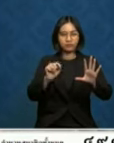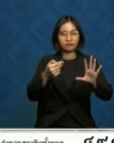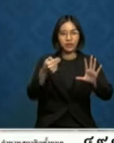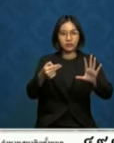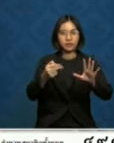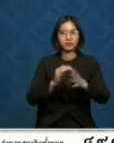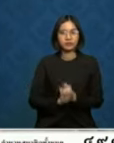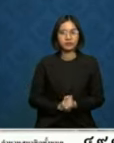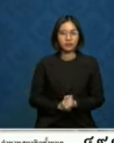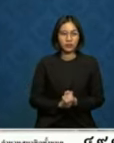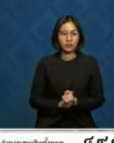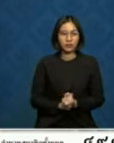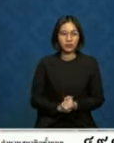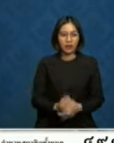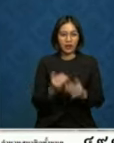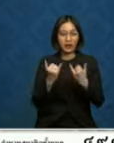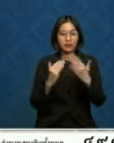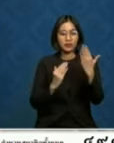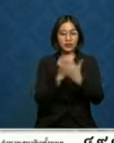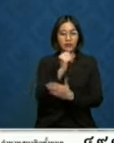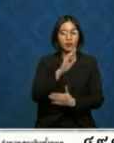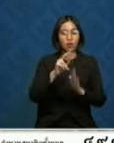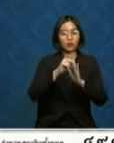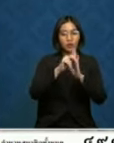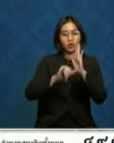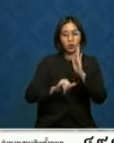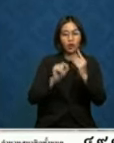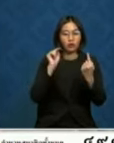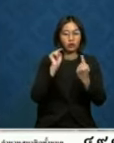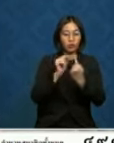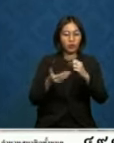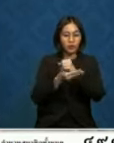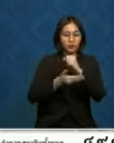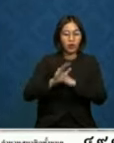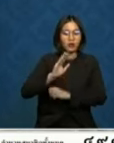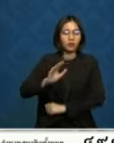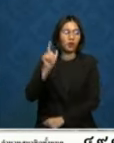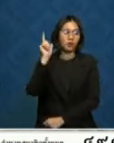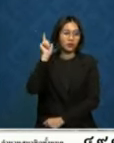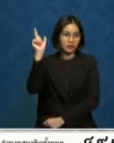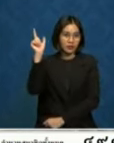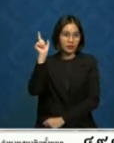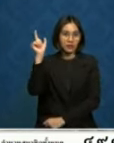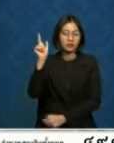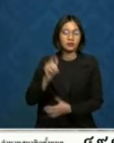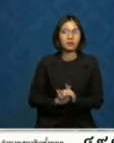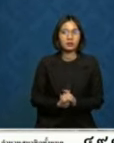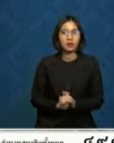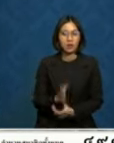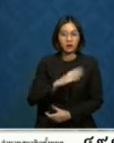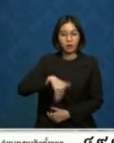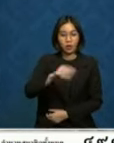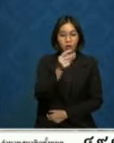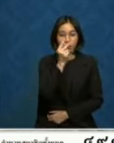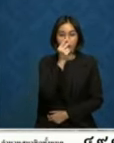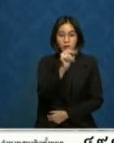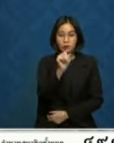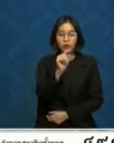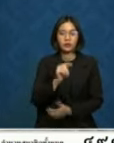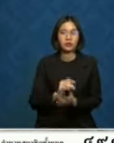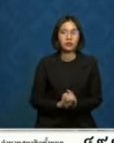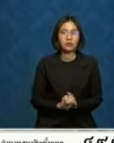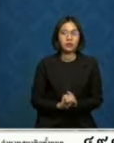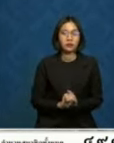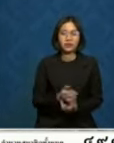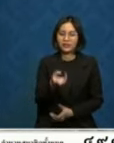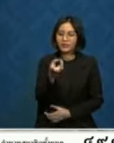านครับนี่คือความสำเร็จของนโยบายการประกาศสงครามยาเสพติดของท่านทักษิณชินวัตรเรามาดูต่อนะครับท่านประธานครับ